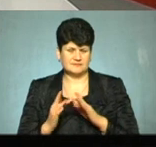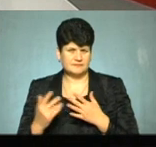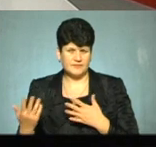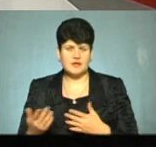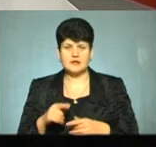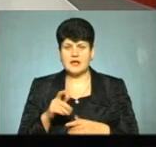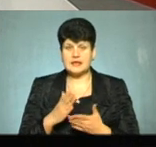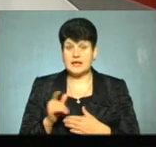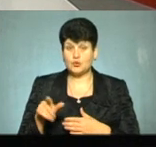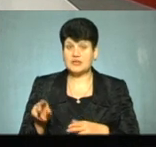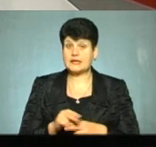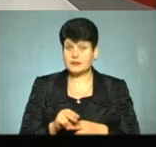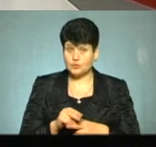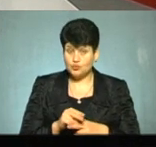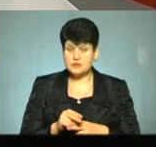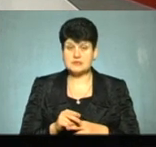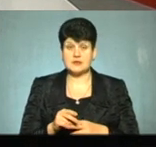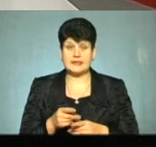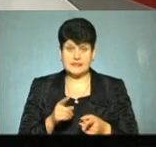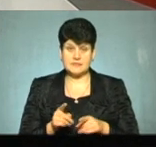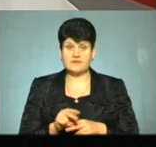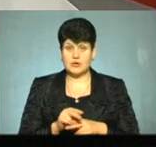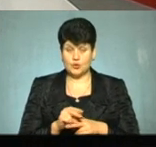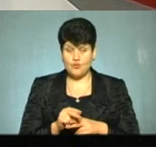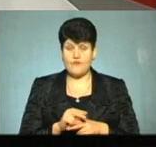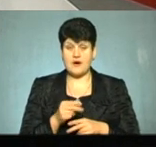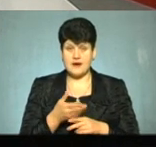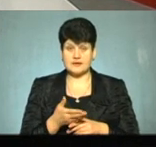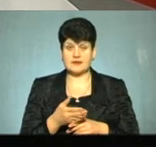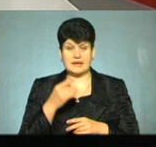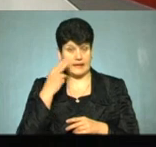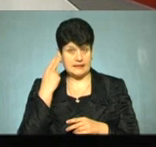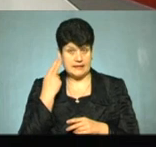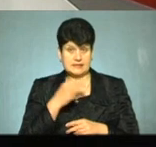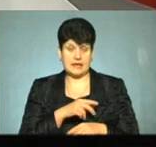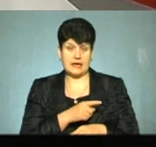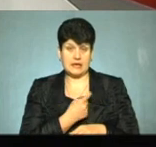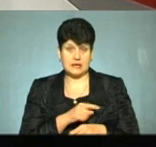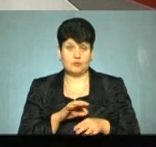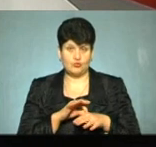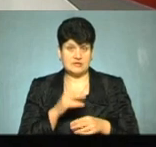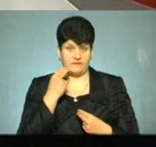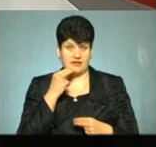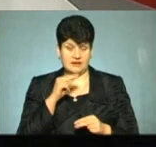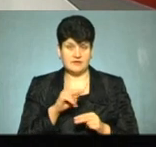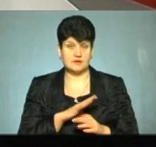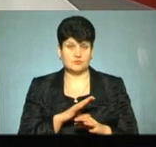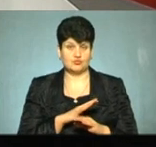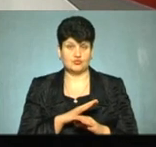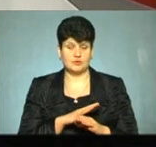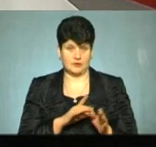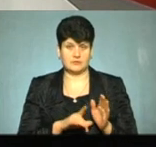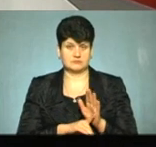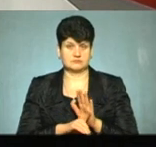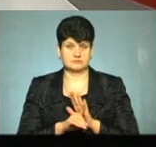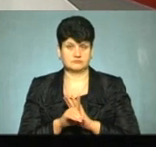про те, що є люди, які виліковуються, і насправді лікування, за даними китайських лікарів, зараз відбувається вже ефективніше, ніж порівняно